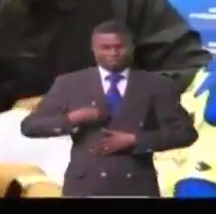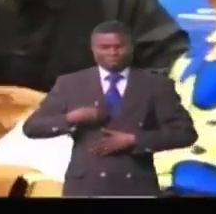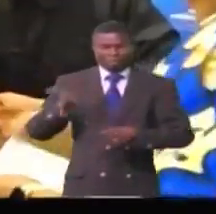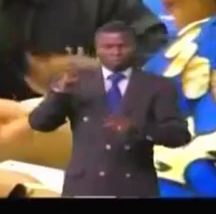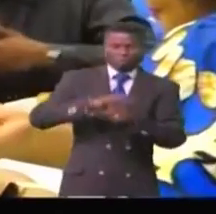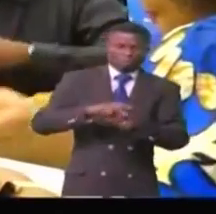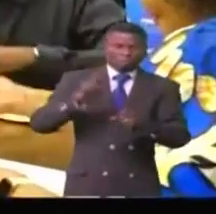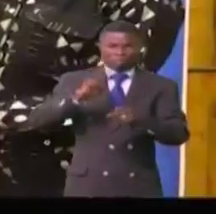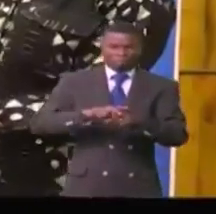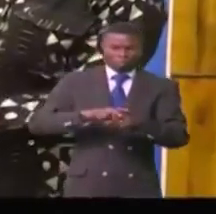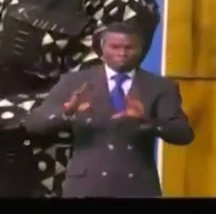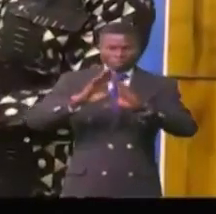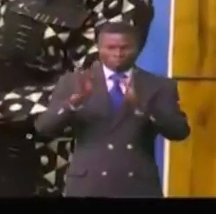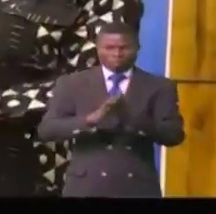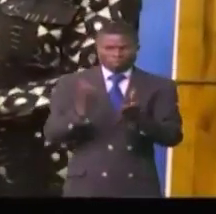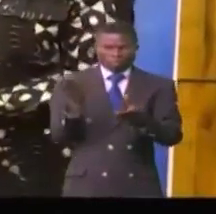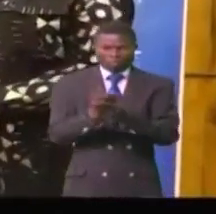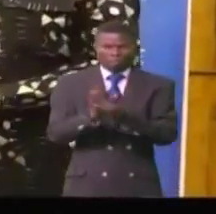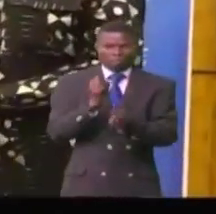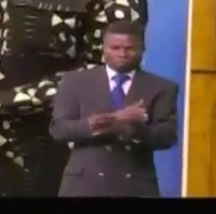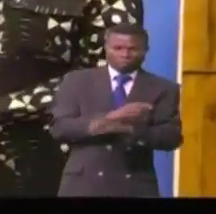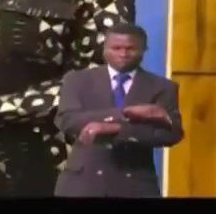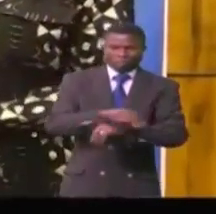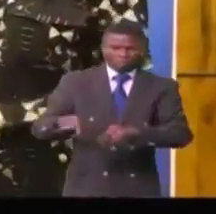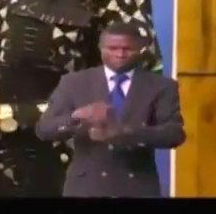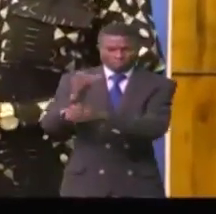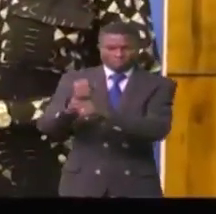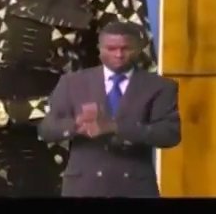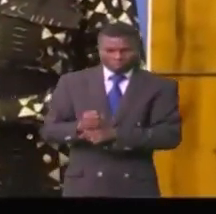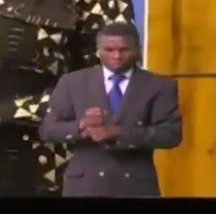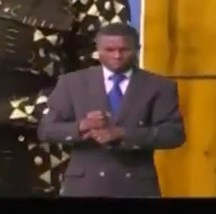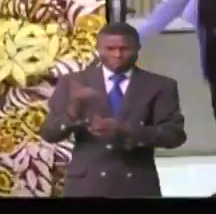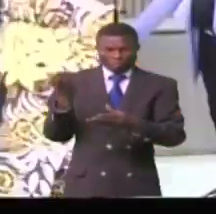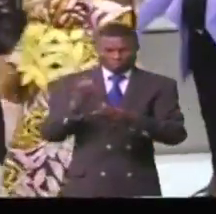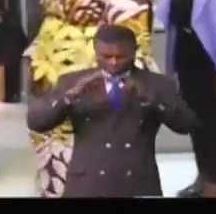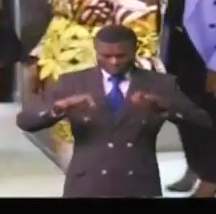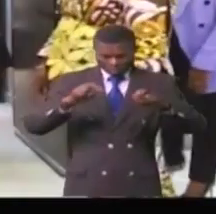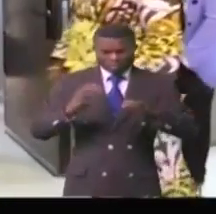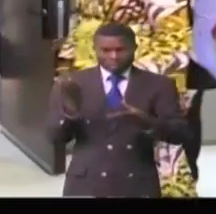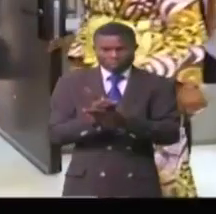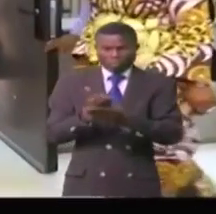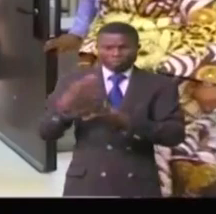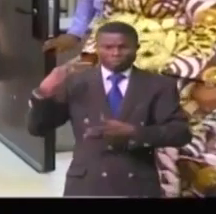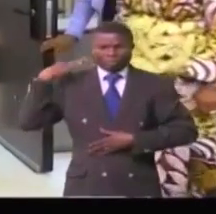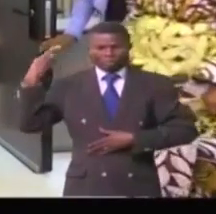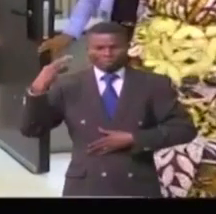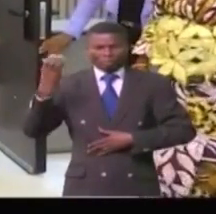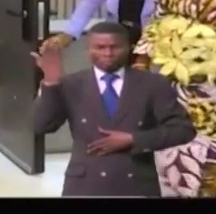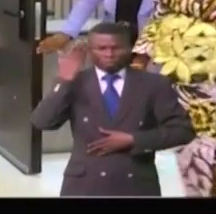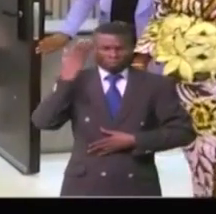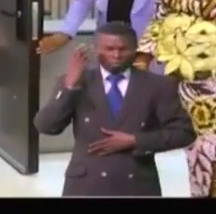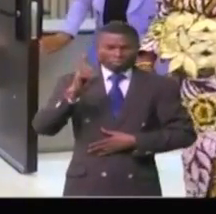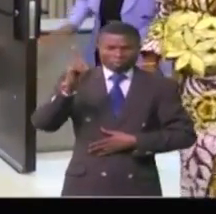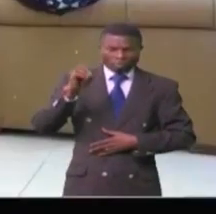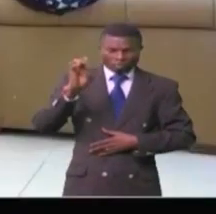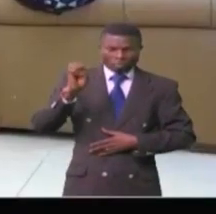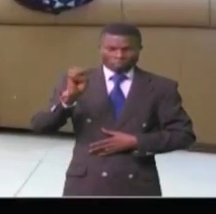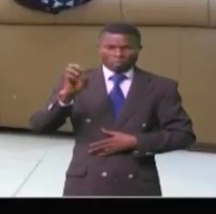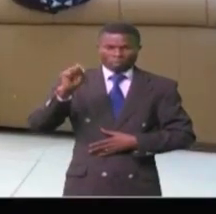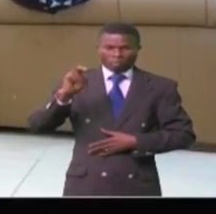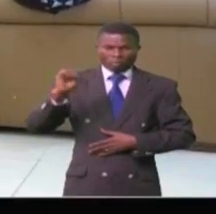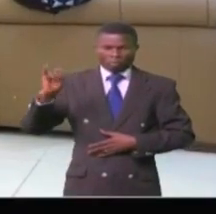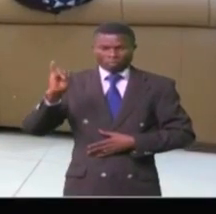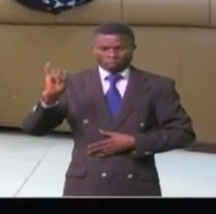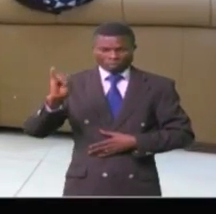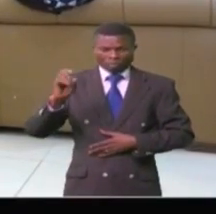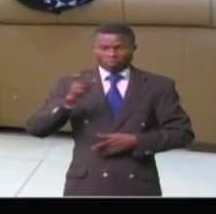de viols. Toutes les formalités remplies au bureau de réception et traitement des candidatures, Denis Mukwege, à l'instar des autres candidats qui l'ont précédé, a